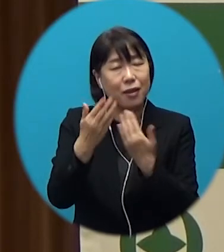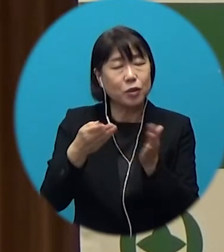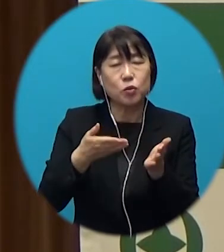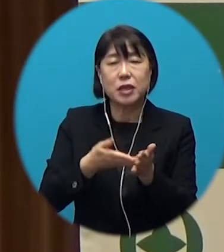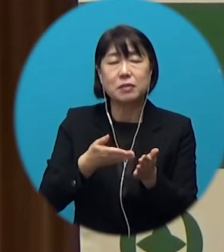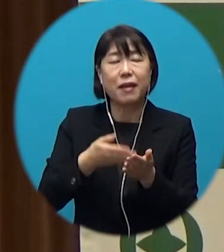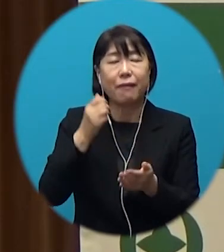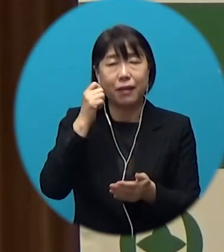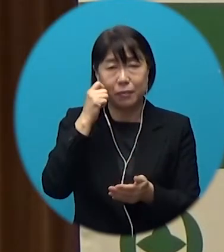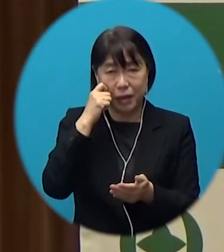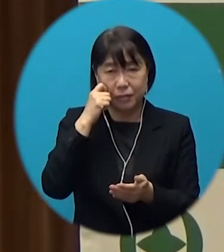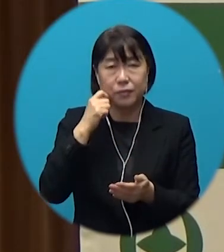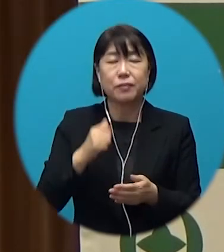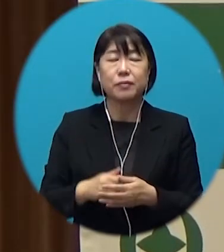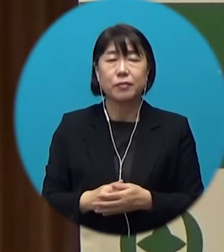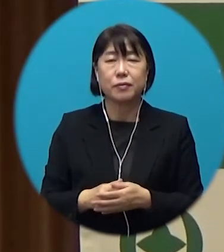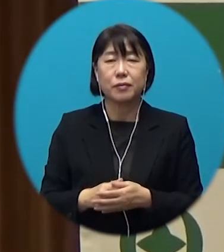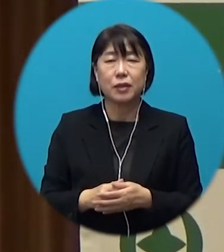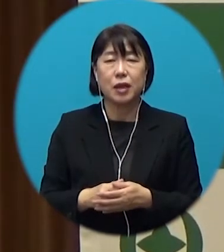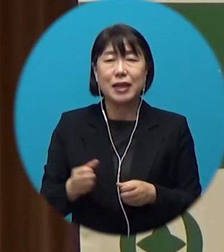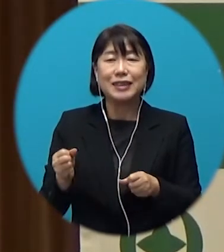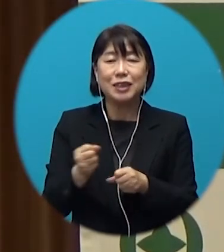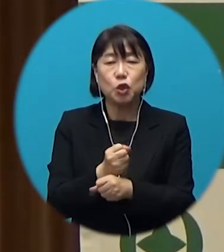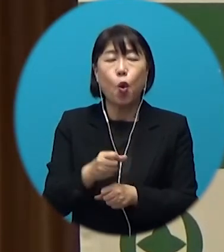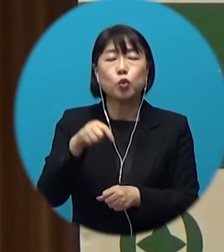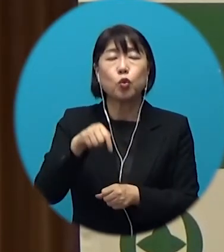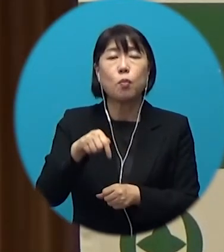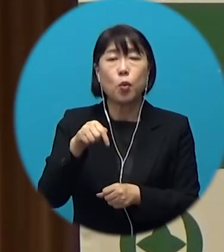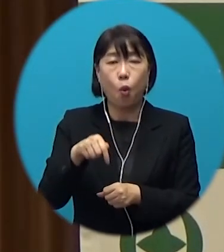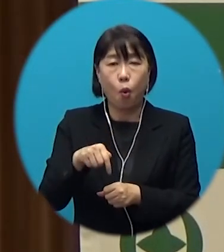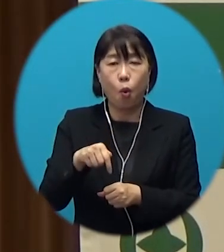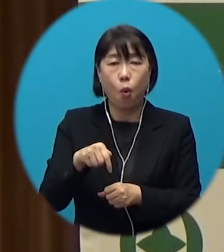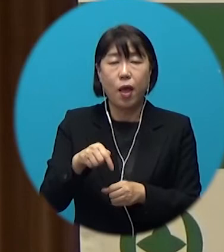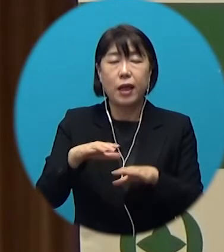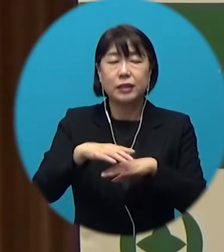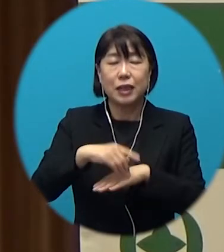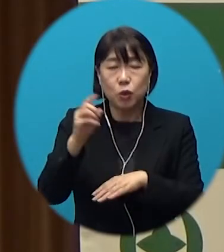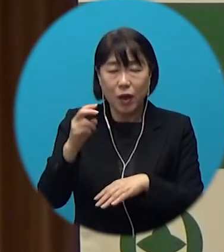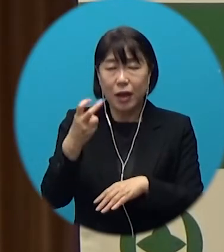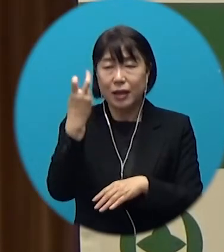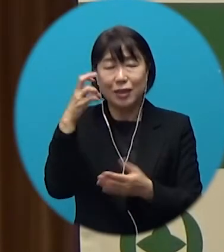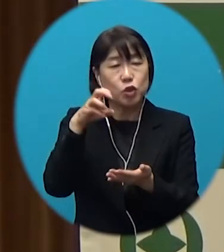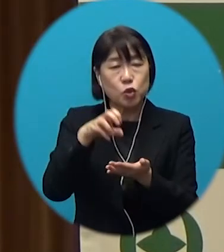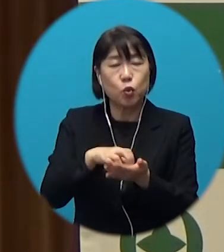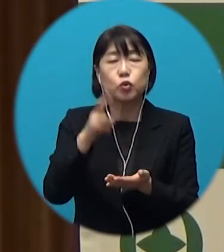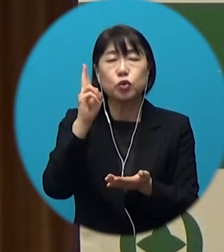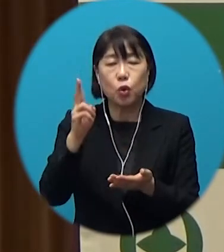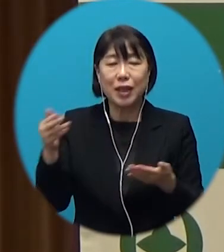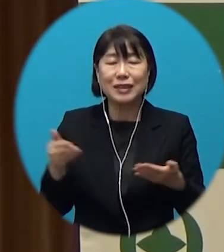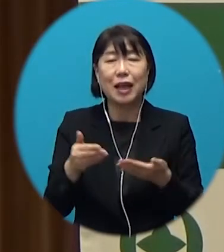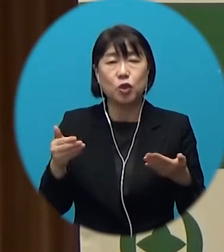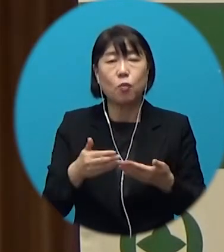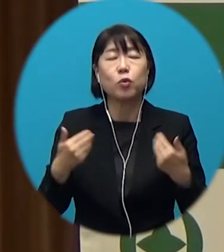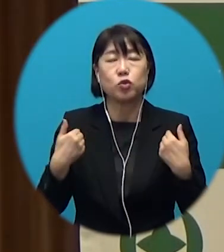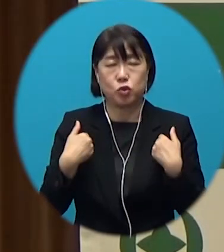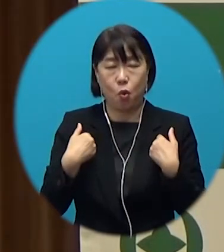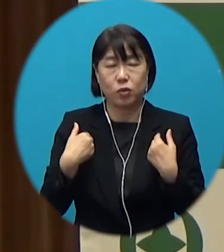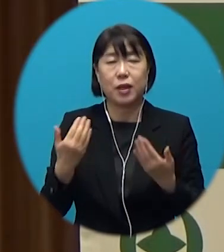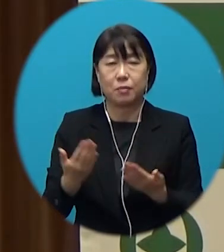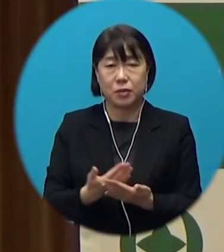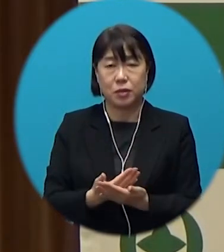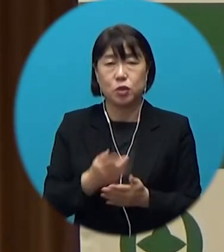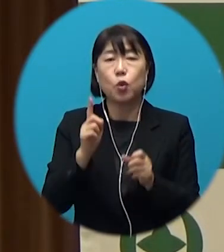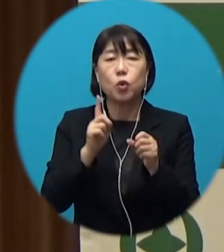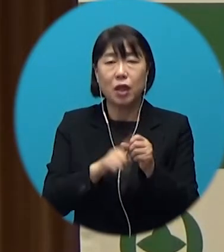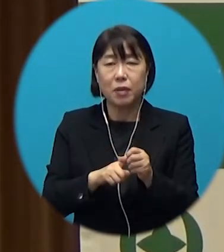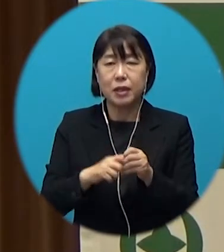んので、事業そのものをですね、初めから検証するような作業も必要となってきています。そのために検討の